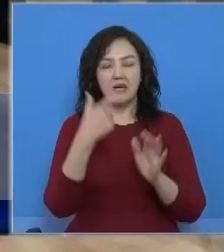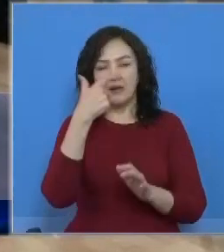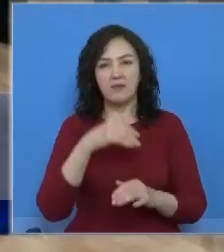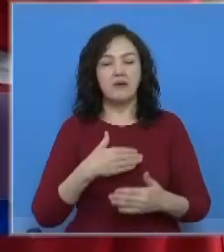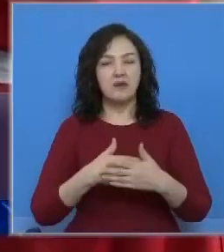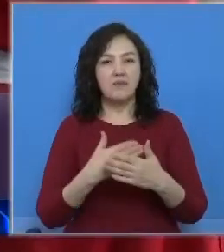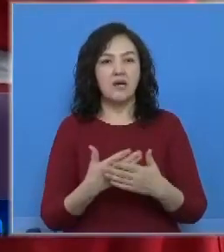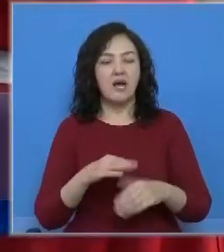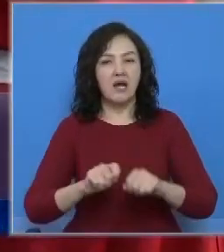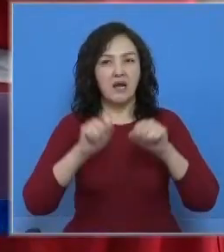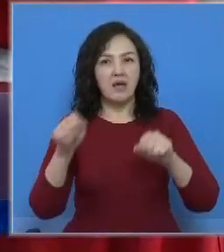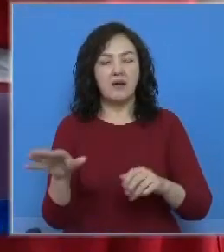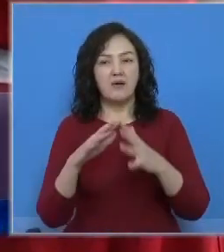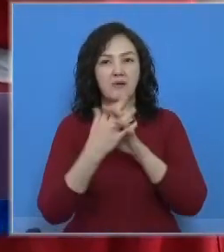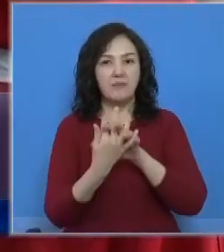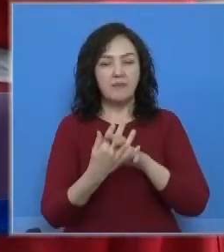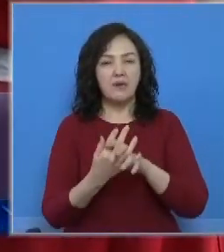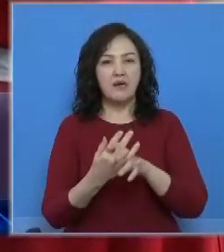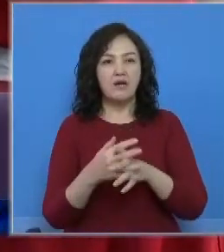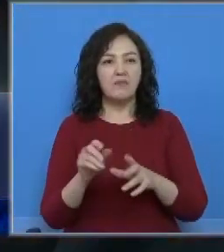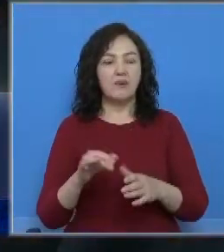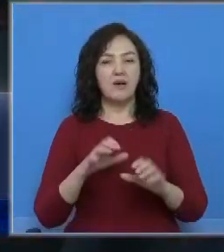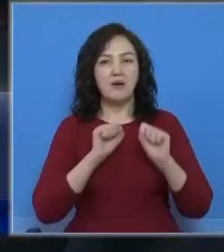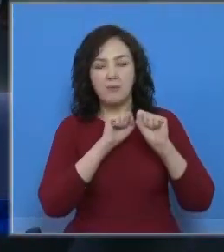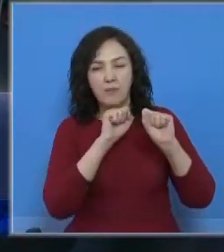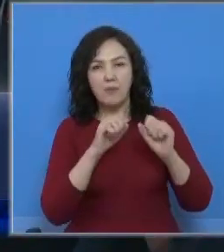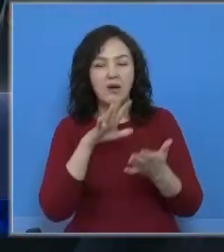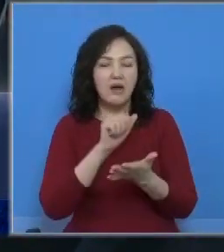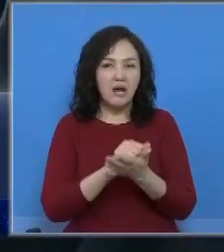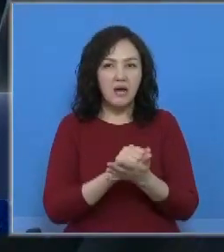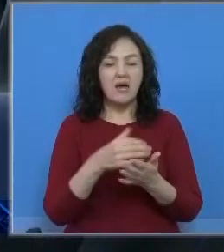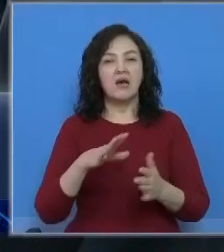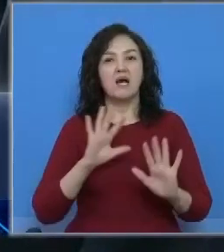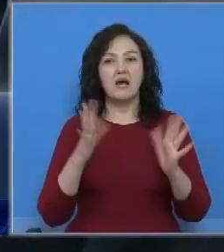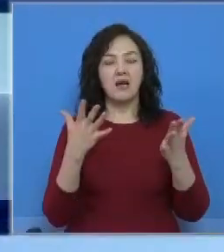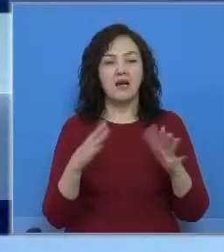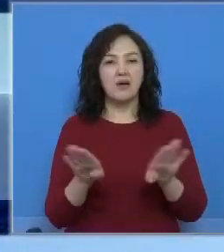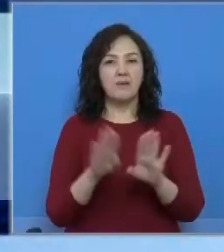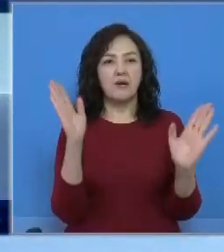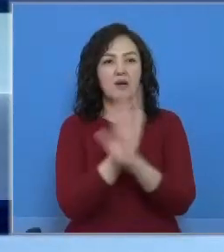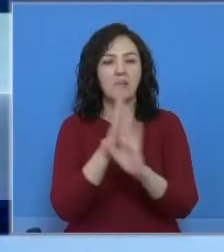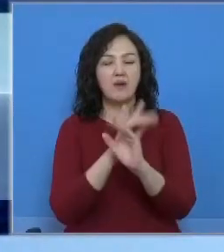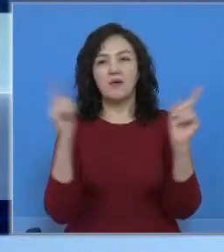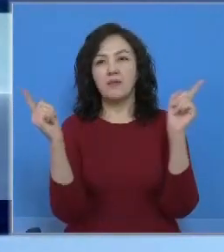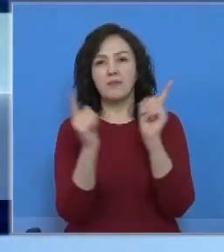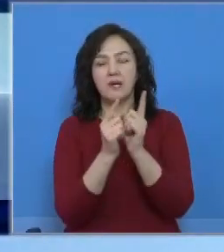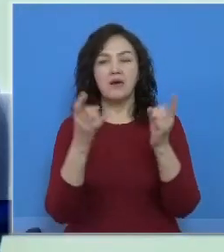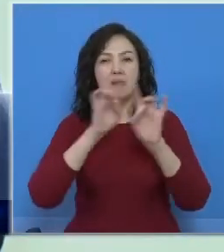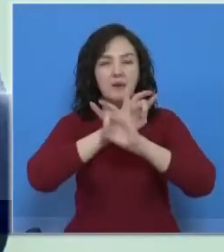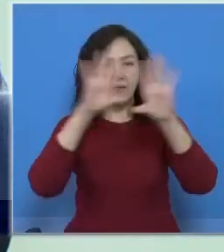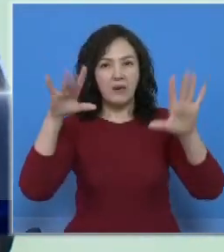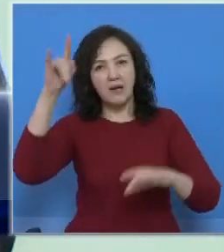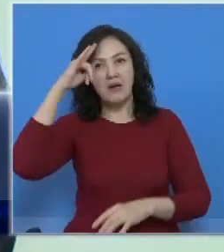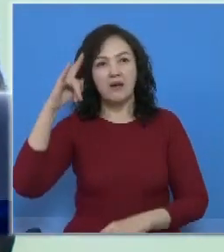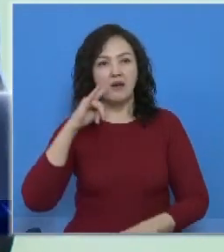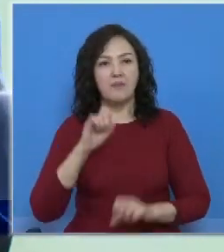своей инициативе открыл в сельской местности секцию по боксу Именно тогда случилось та судьбоносная встреча с прославившим